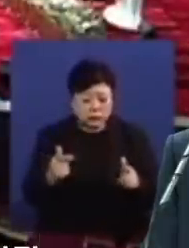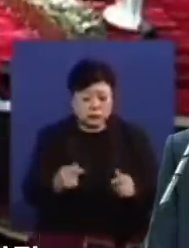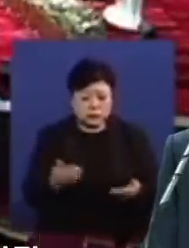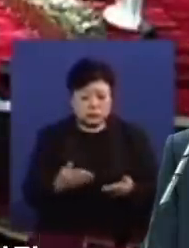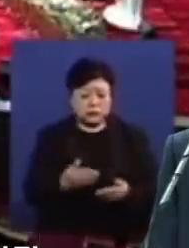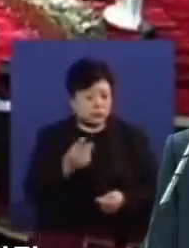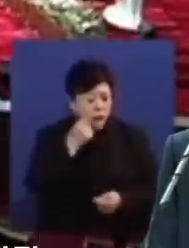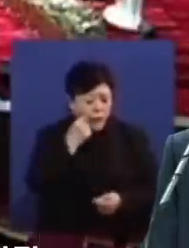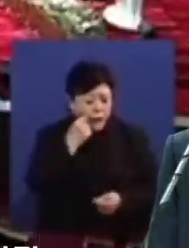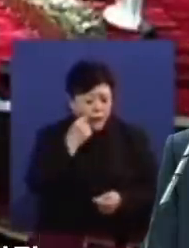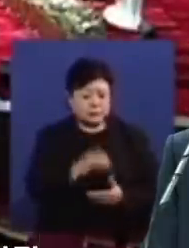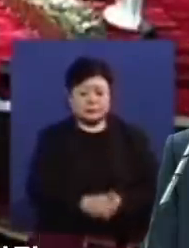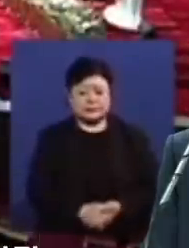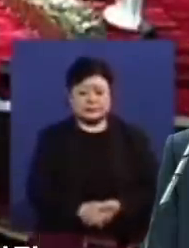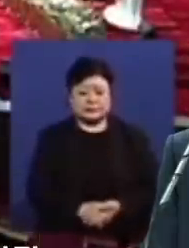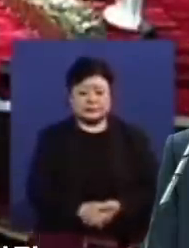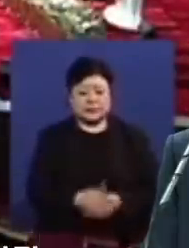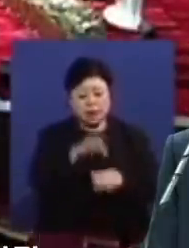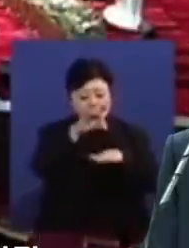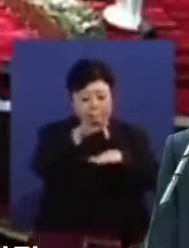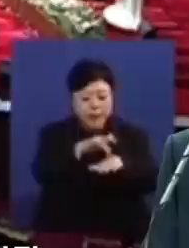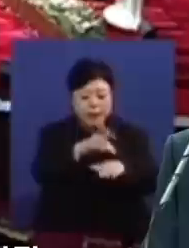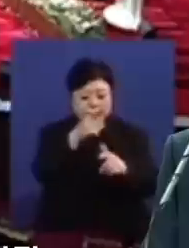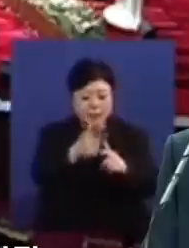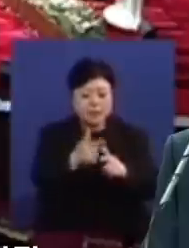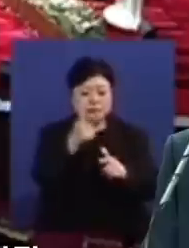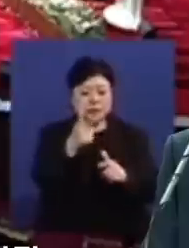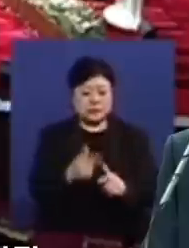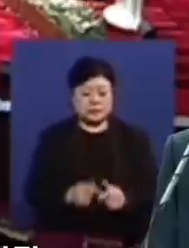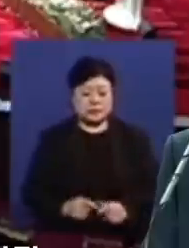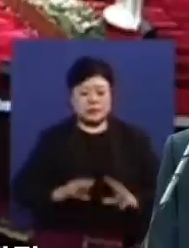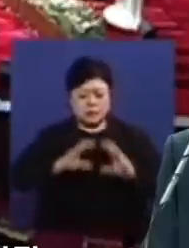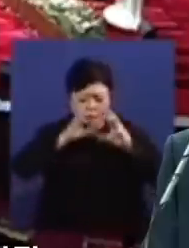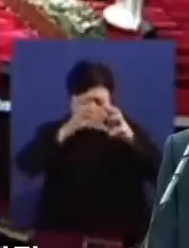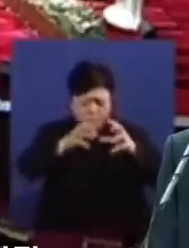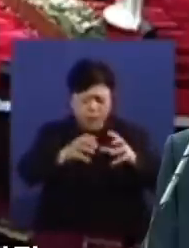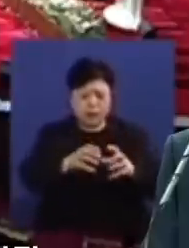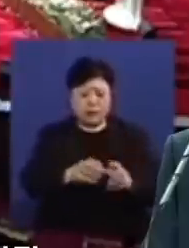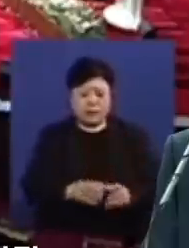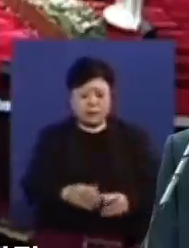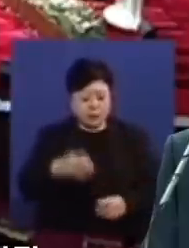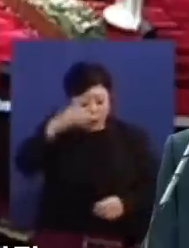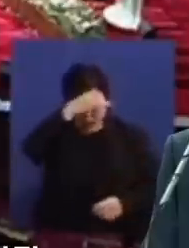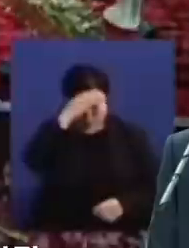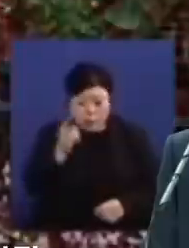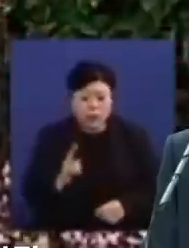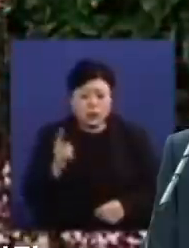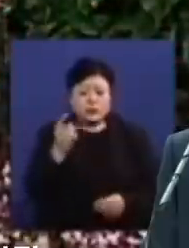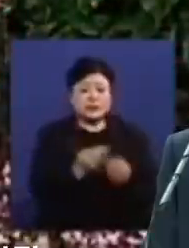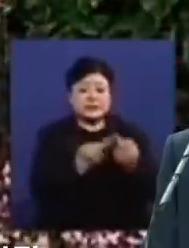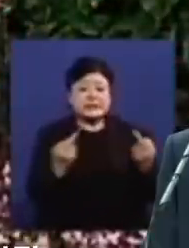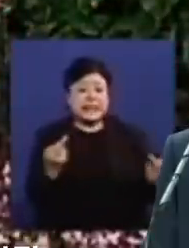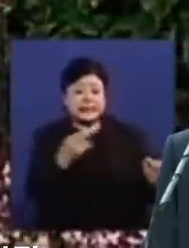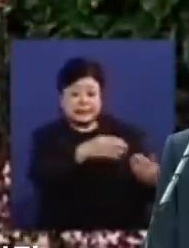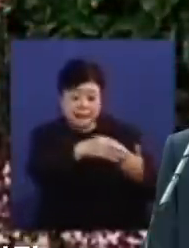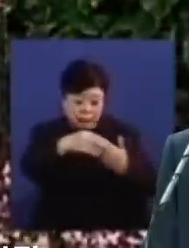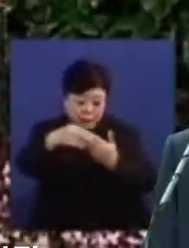것입니다. 그 다음 마귀가 예수님을 천하 만국에 다 내려다 보이는 높은 산에 데리고 가서